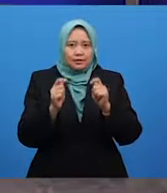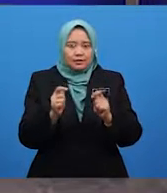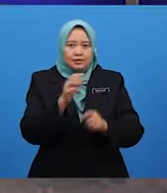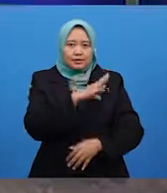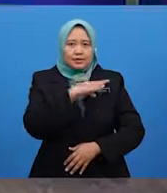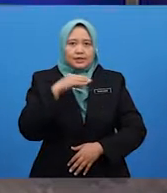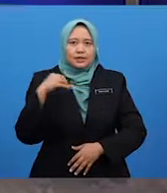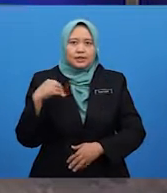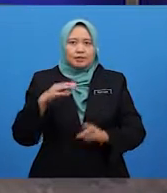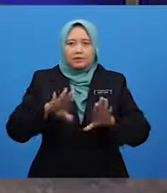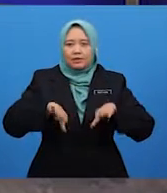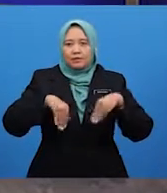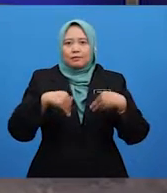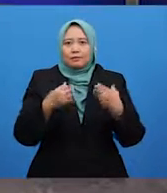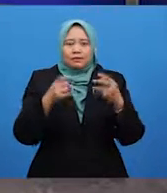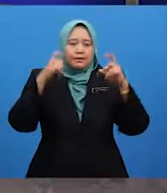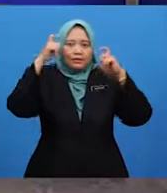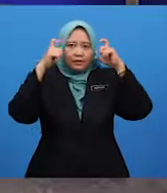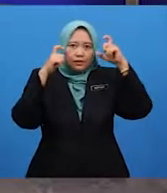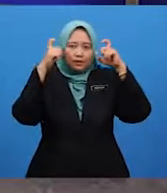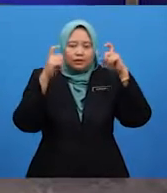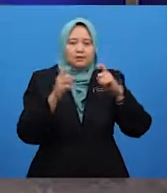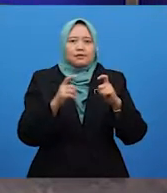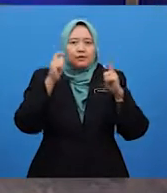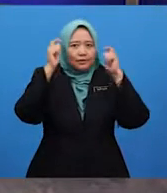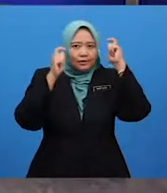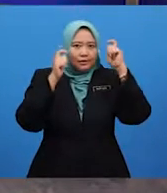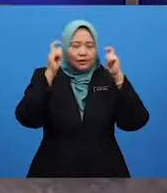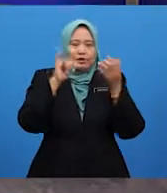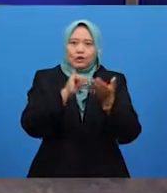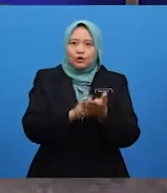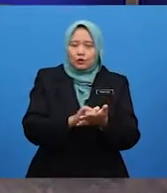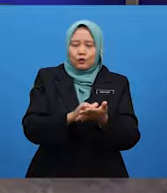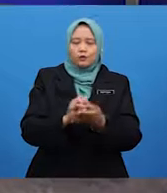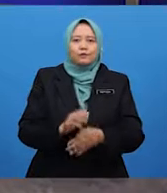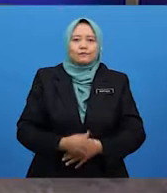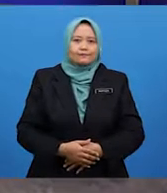sendiri. Jadi jangan pandang rendah terhadap saya, Cikgu Don. Tak apa, sekarang saya pandang tinggi kali ini. Okey, baik.